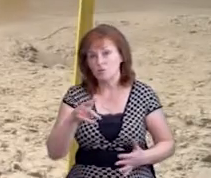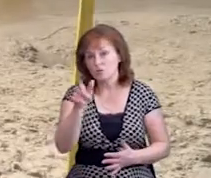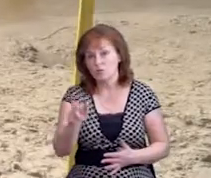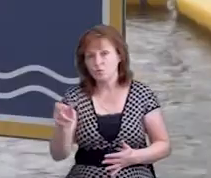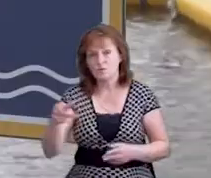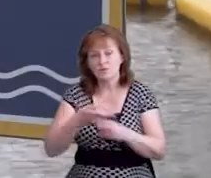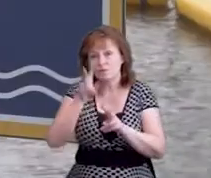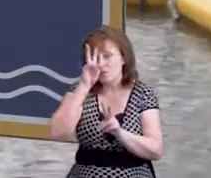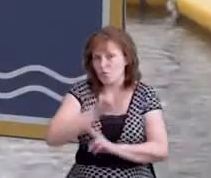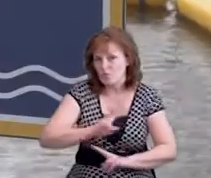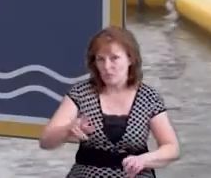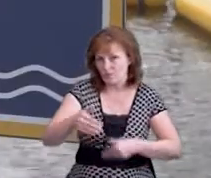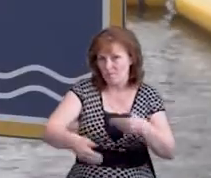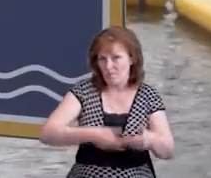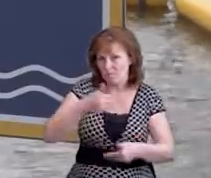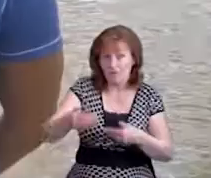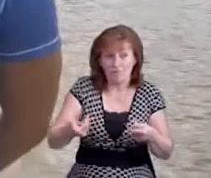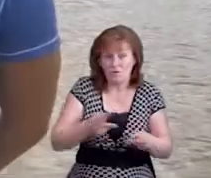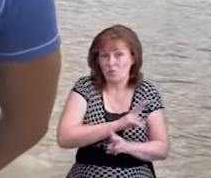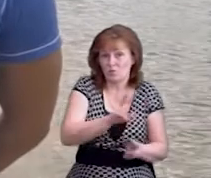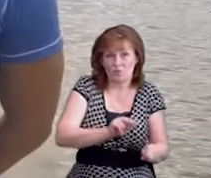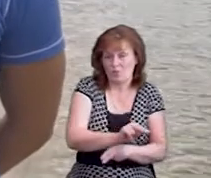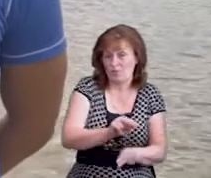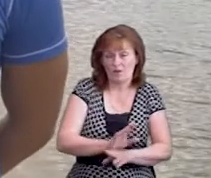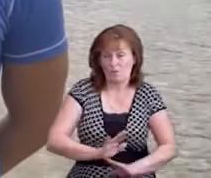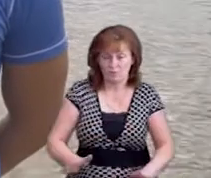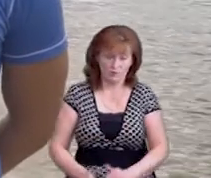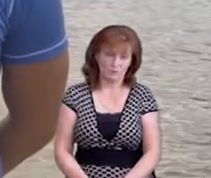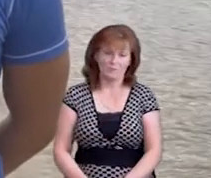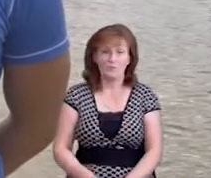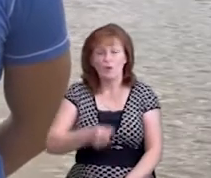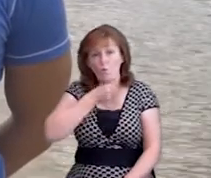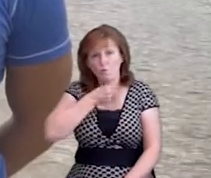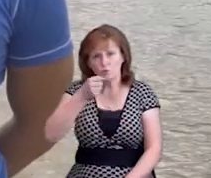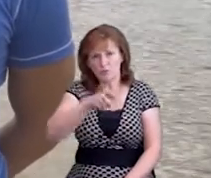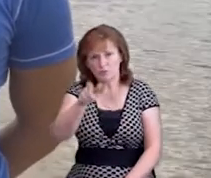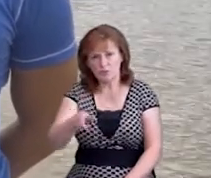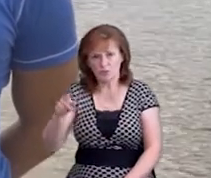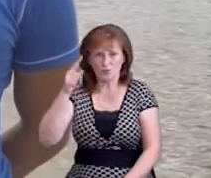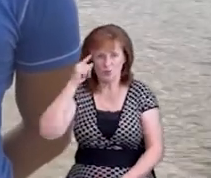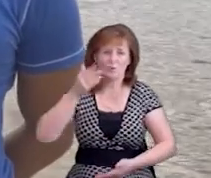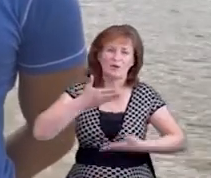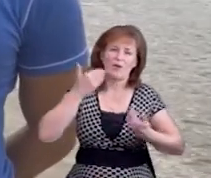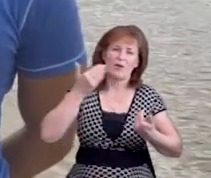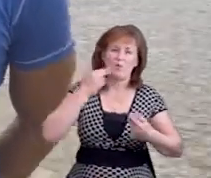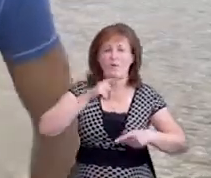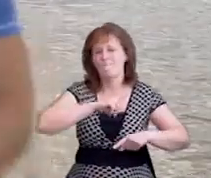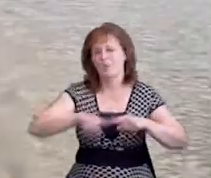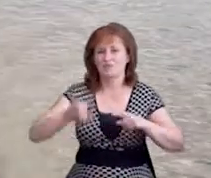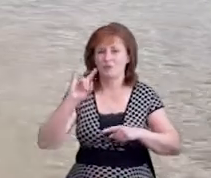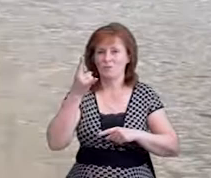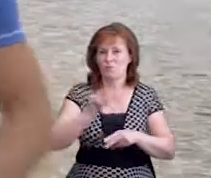вміють плавати, мають невдалий досвід навчання, каже тренер. Більшість взрослих думають, що навчити ребенка плавати можна дуже швидко, дуже